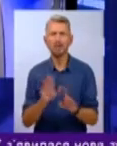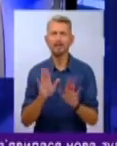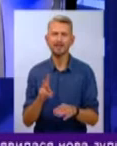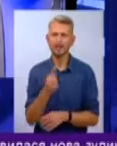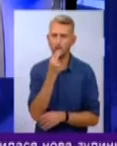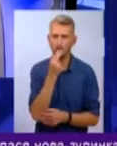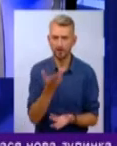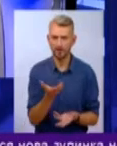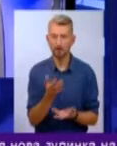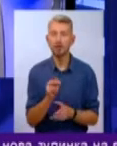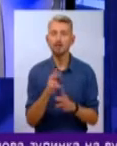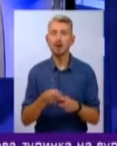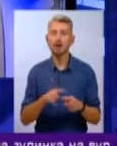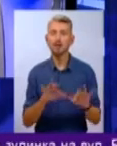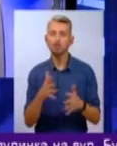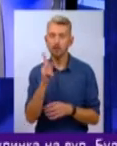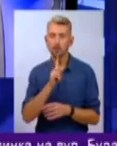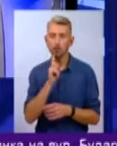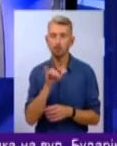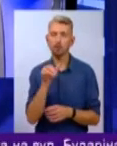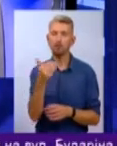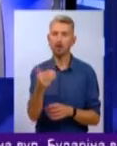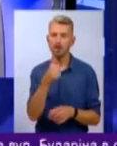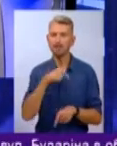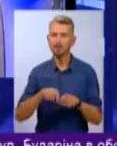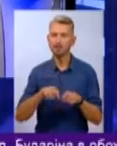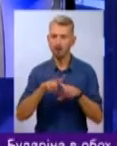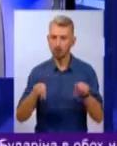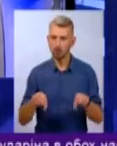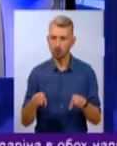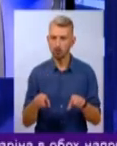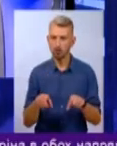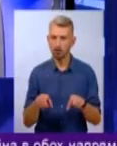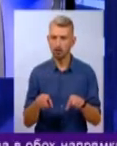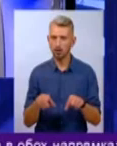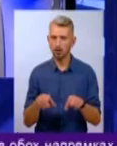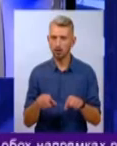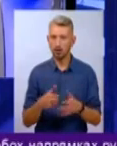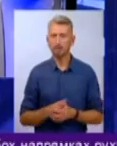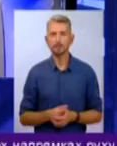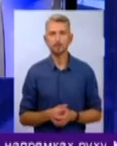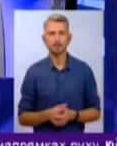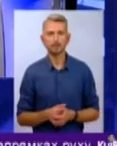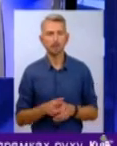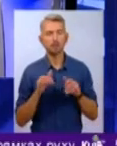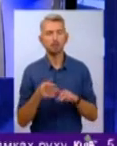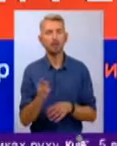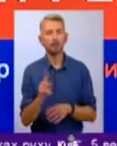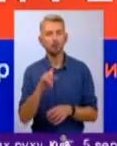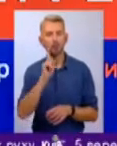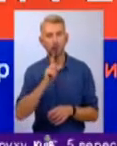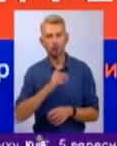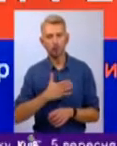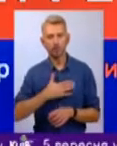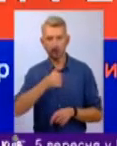обіди? І як це відбувається поки що у вашій експериментальній школі? Чи не збираєтесь позбутись? Справа в тому, що поки що в